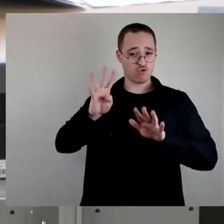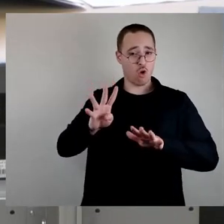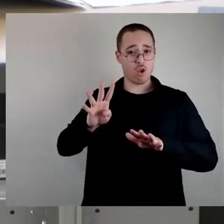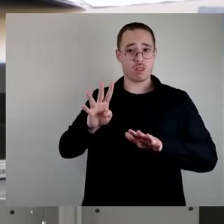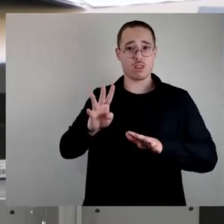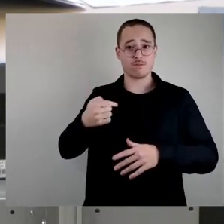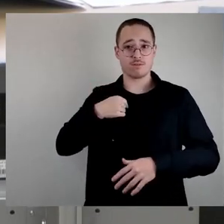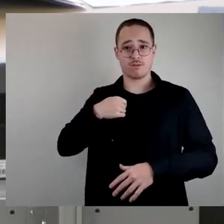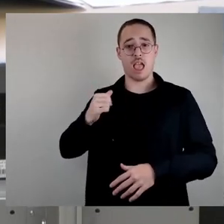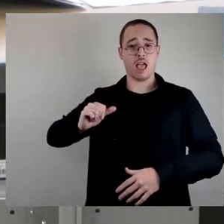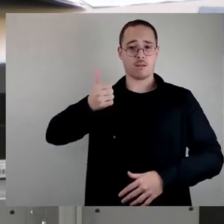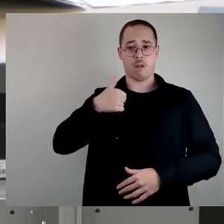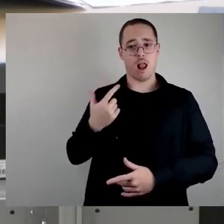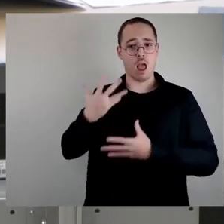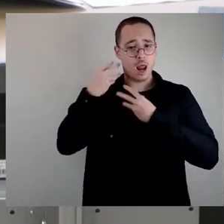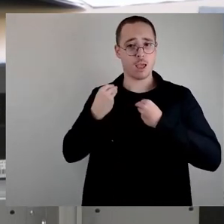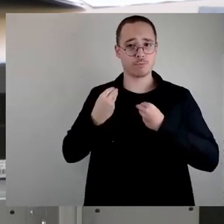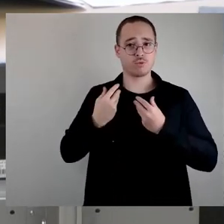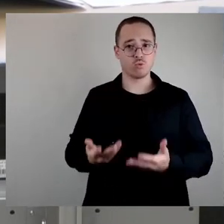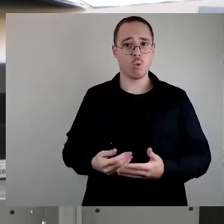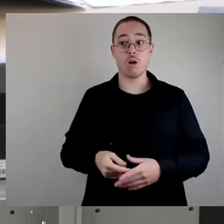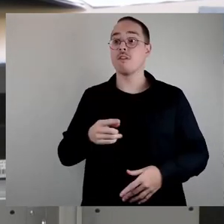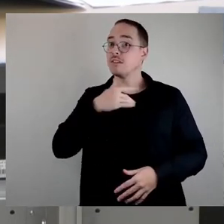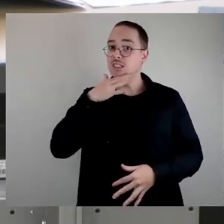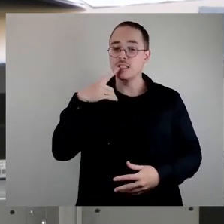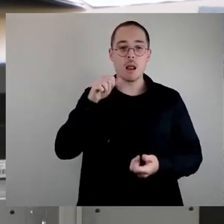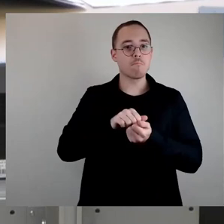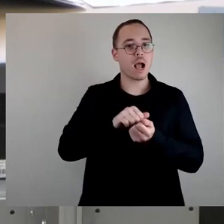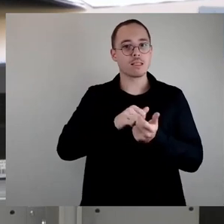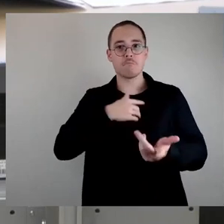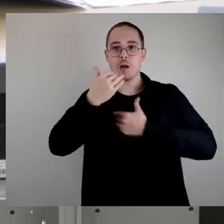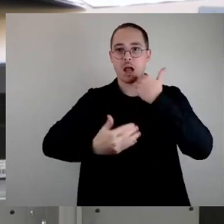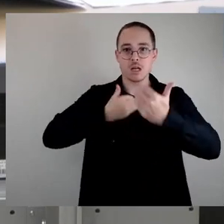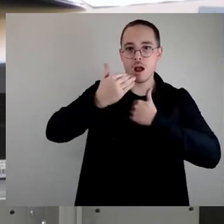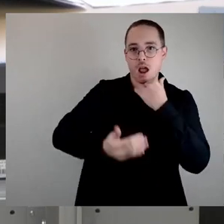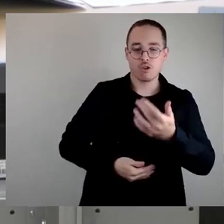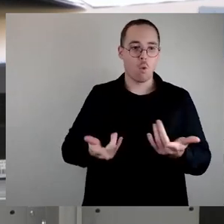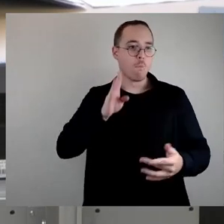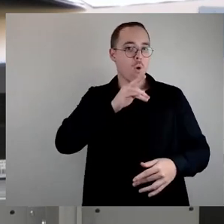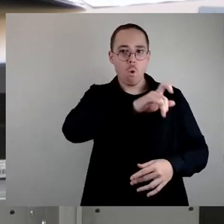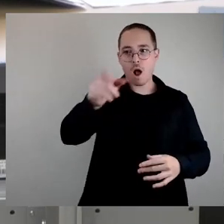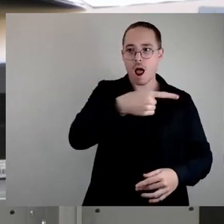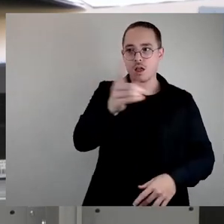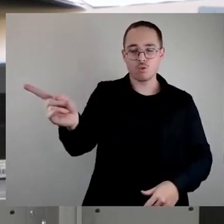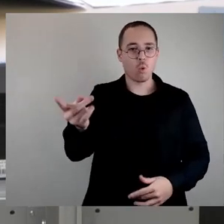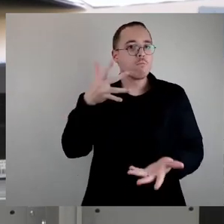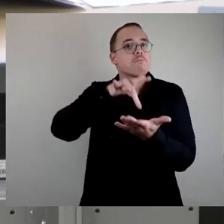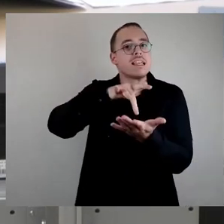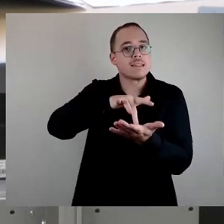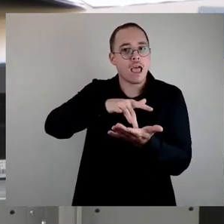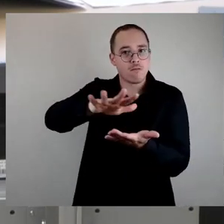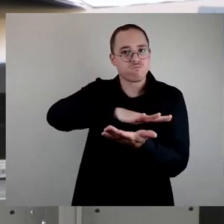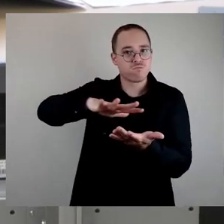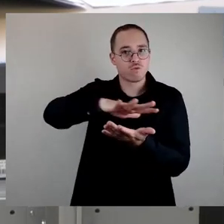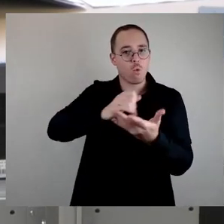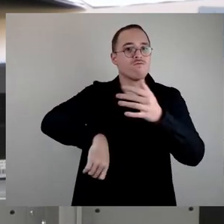Presseberichterstattung dazu und dann wahnsinnig viel Resonanz, ich sage es mal einfach aus der Mitte der fußballerischen